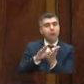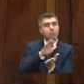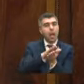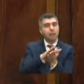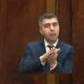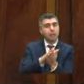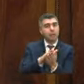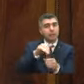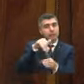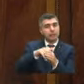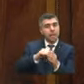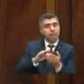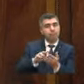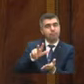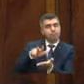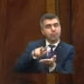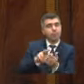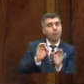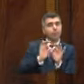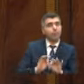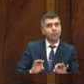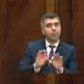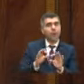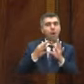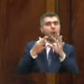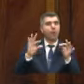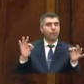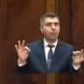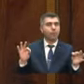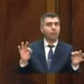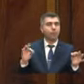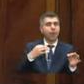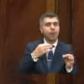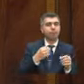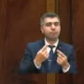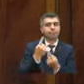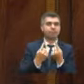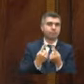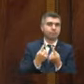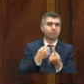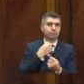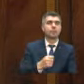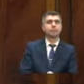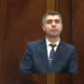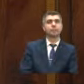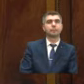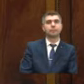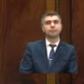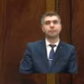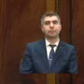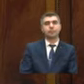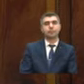الأهداف. مهم كثير من الكلام ديال الإخوان وخصوصا ديال المعارضة خارج النص مع الأسف الشديد،